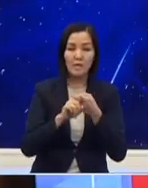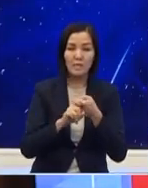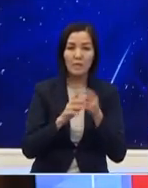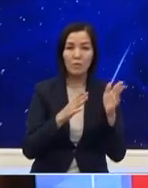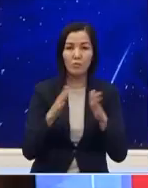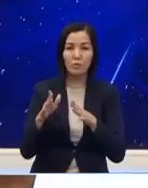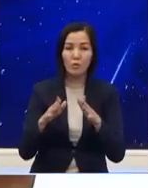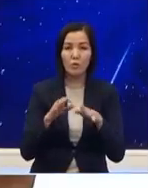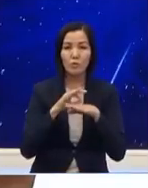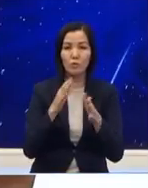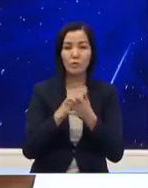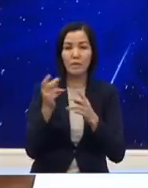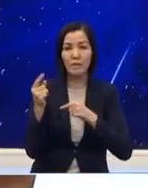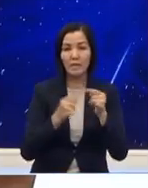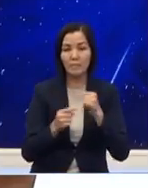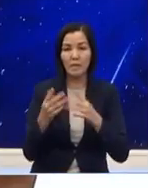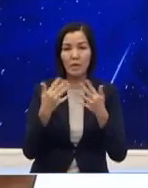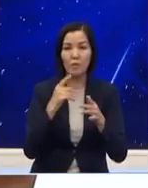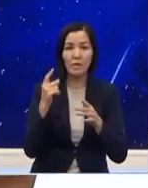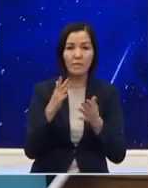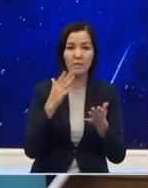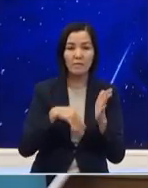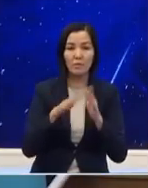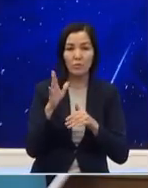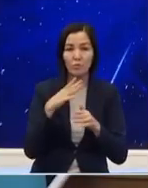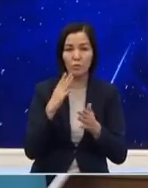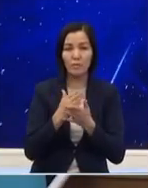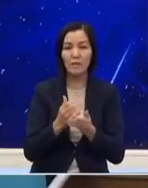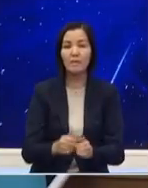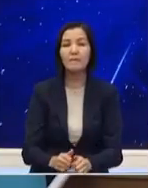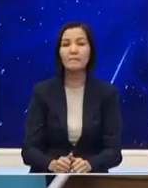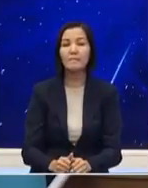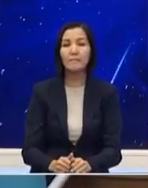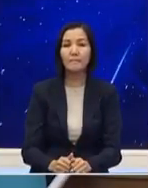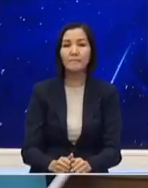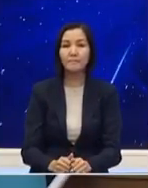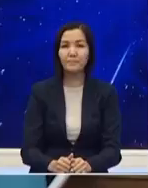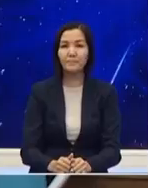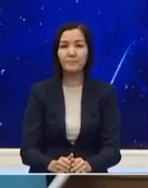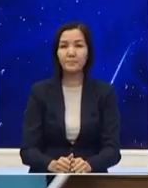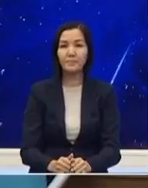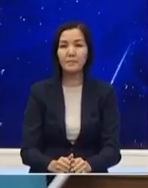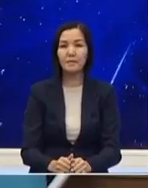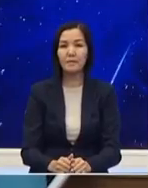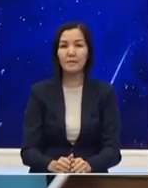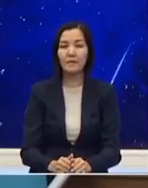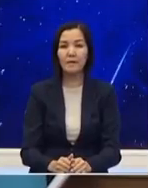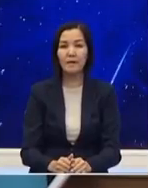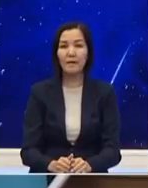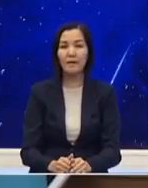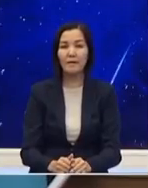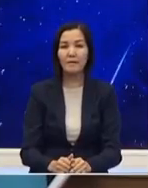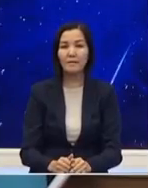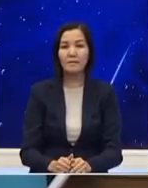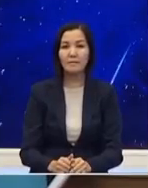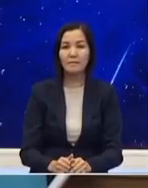жүйелі жүргізіліп жатыр. Кәсіпкерлігі ауыл шаруашылығы да озық. Ты тоже занимайся вот этим. Ты понял? Хочешь газифицировать? Хочешь